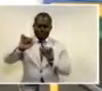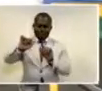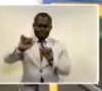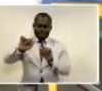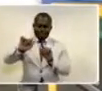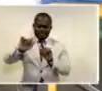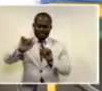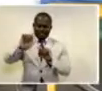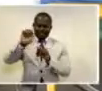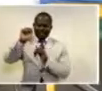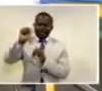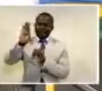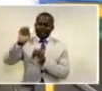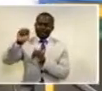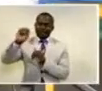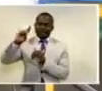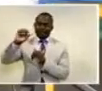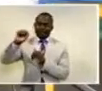abadahigwa ba Rutsiro